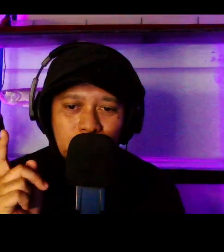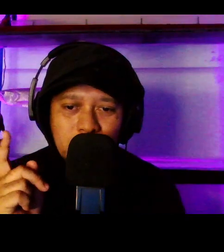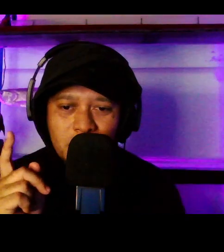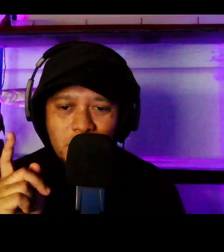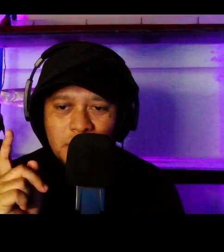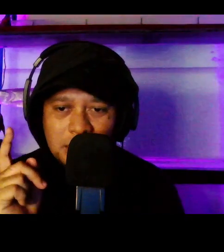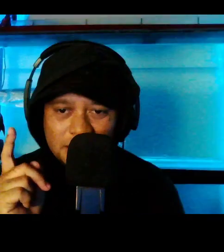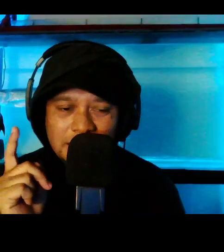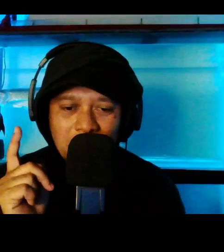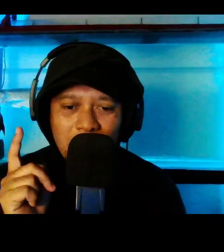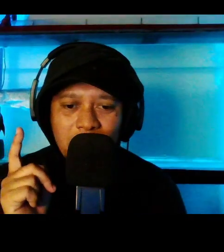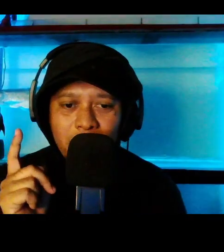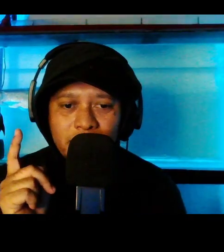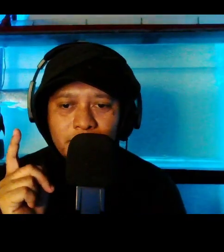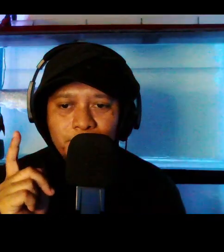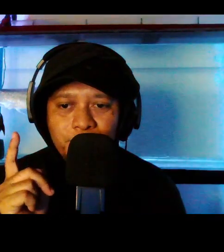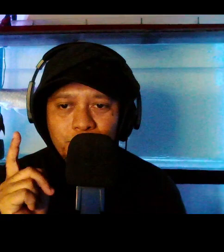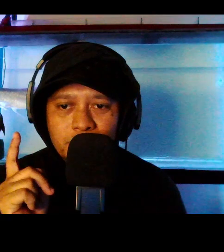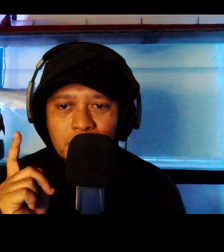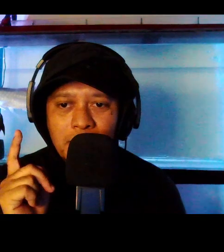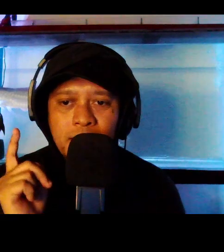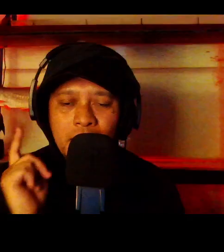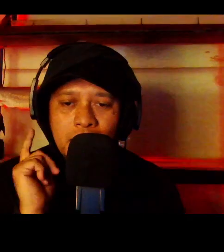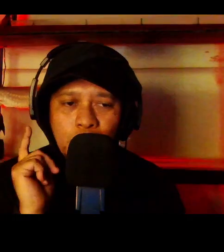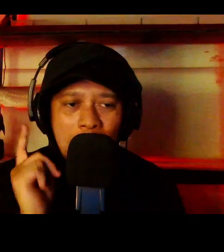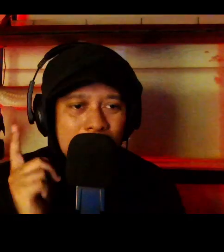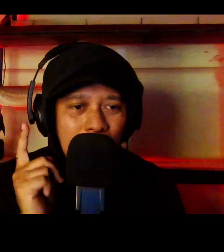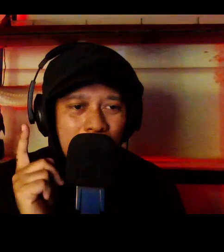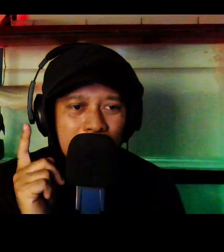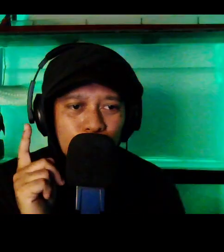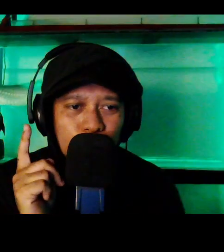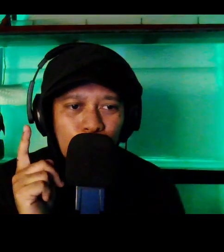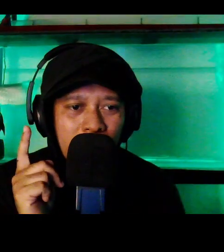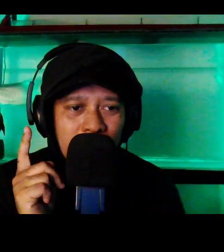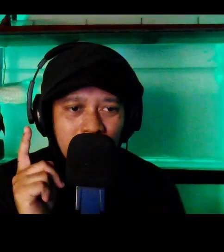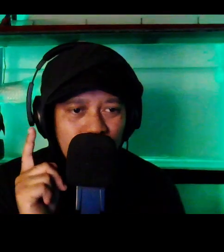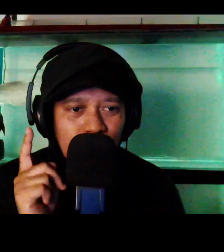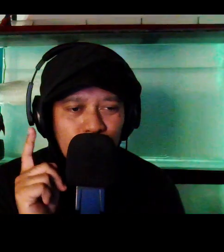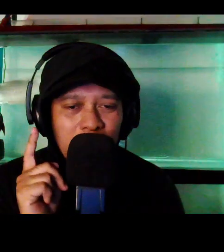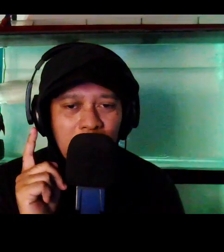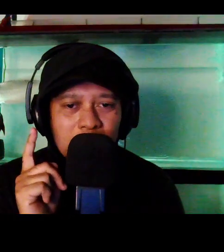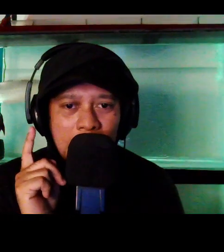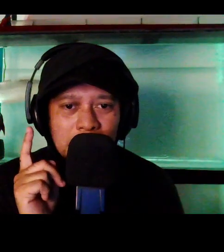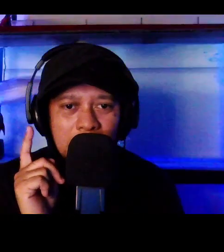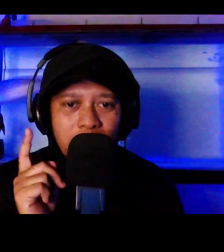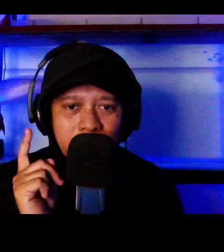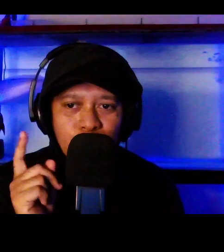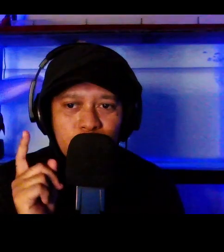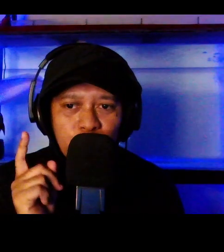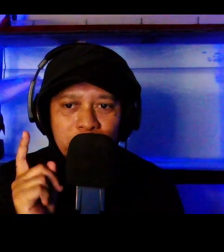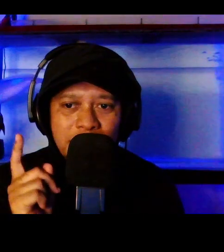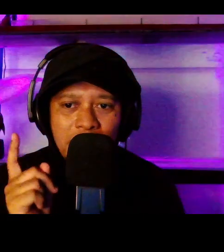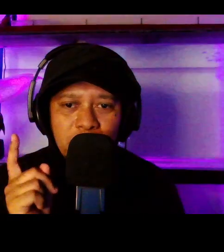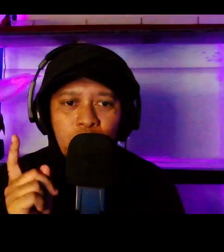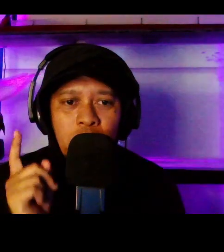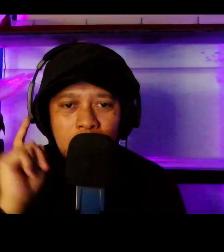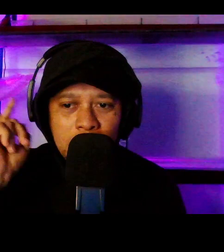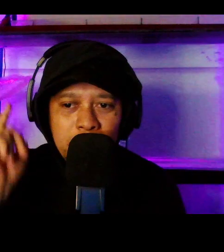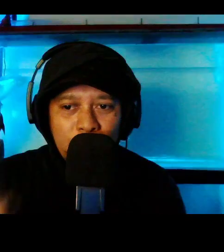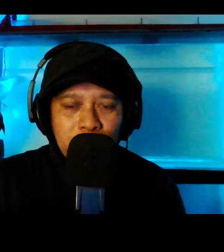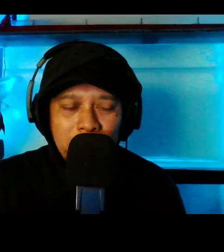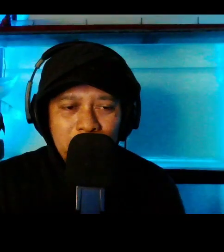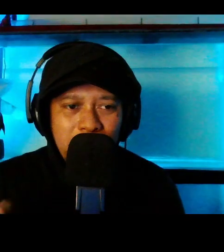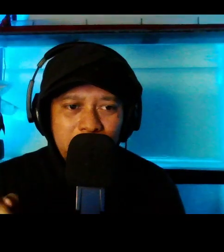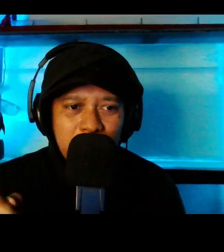ibabaw. Kasi tama naman. 'Di ba? Walang patutunguhan yung resolution na yan. Kahit ilang resolution padala mo,